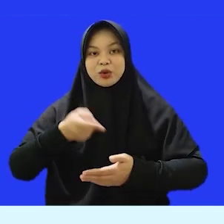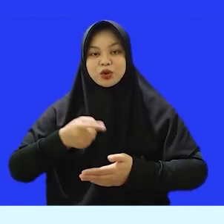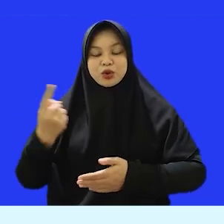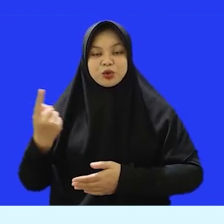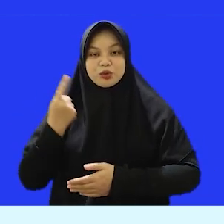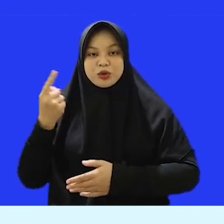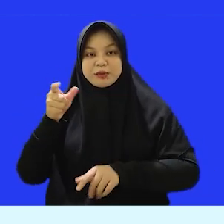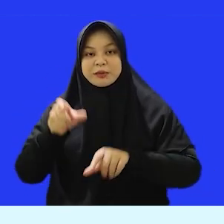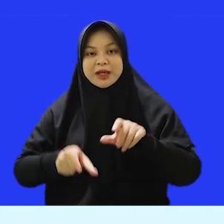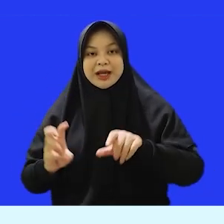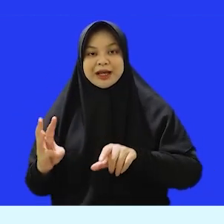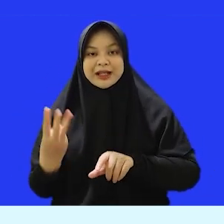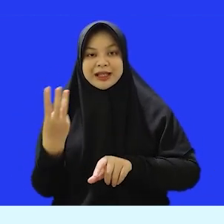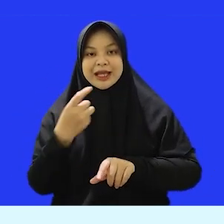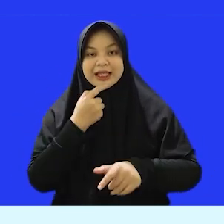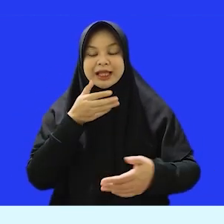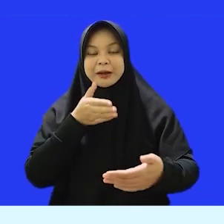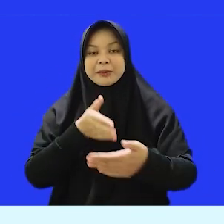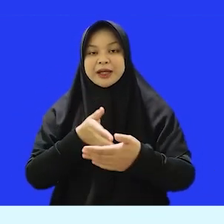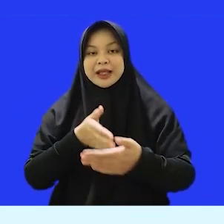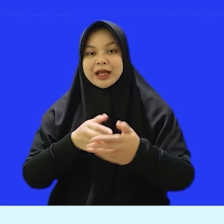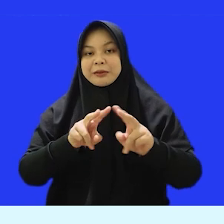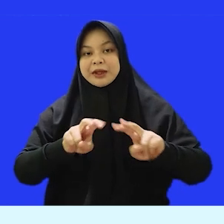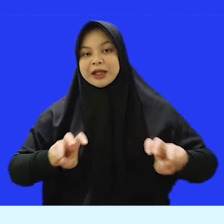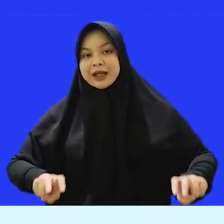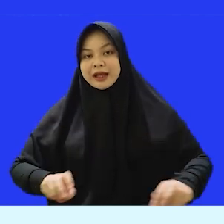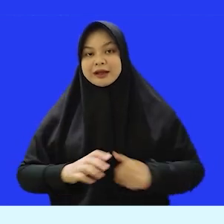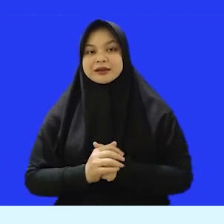ketiga tentang penghentian penyidikan.